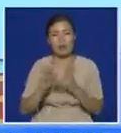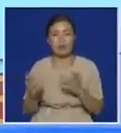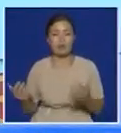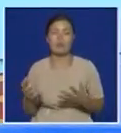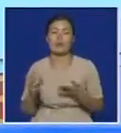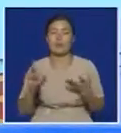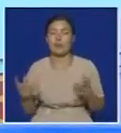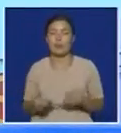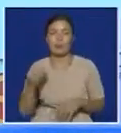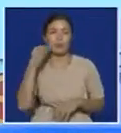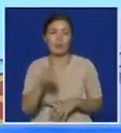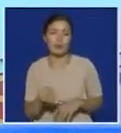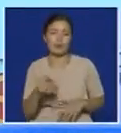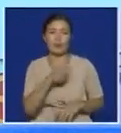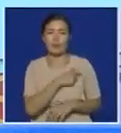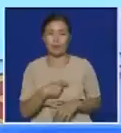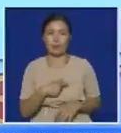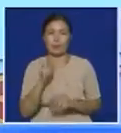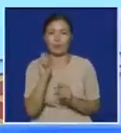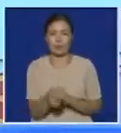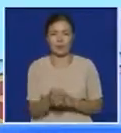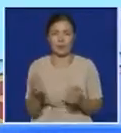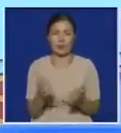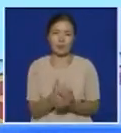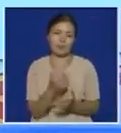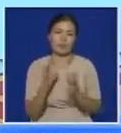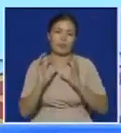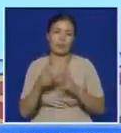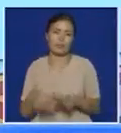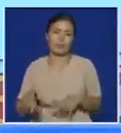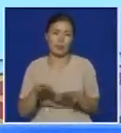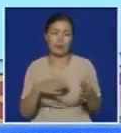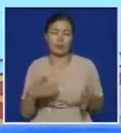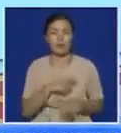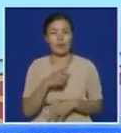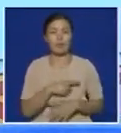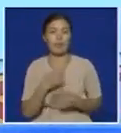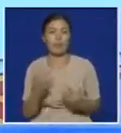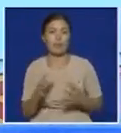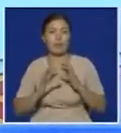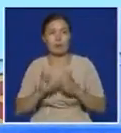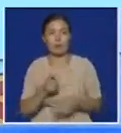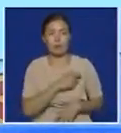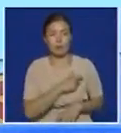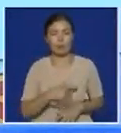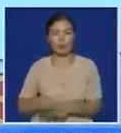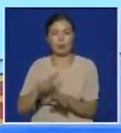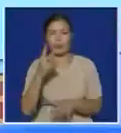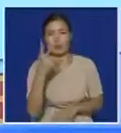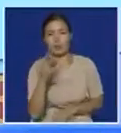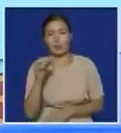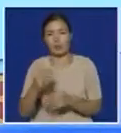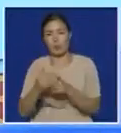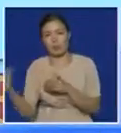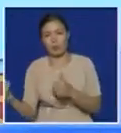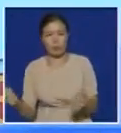да ең жас халықаралық дәрежедегі төреші атағын алды. Өйдетін шеберіміз, өйткені халықаралық төрешілерге 25 жастан